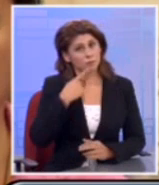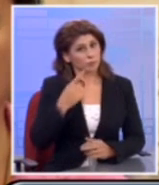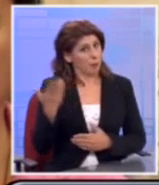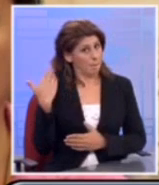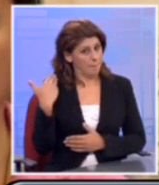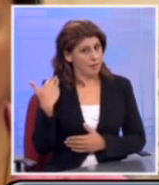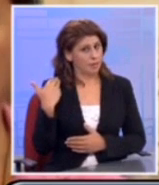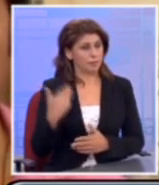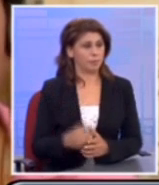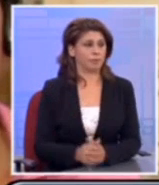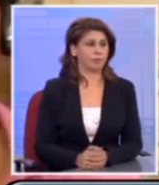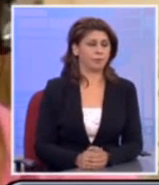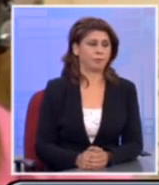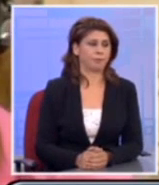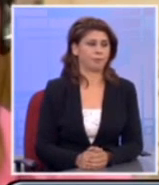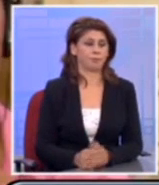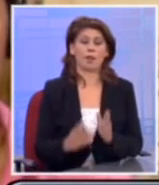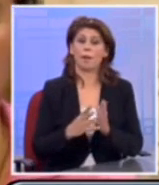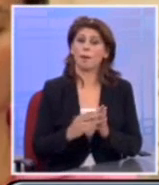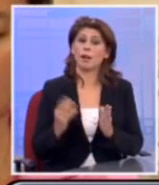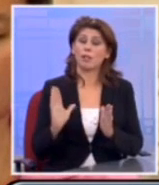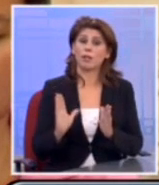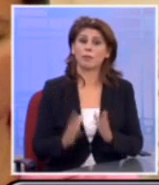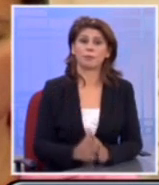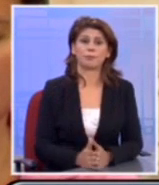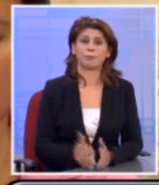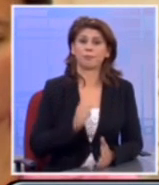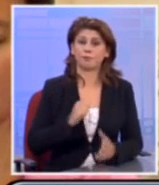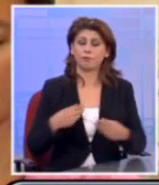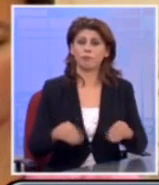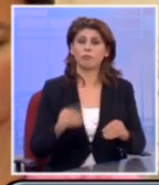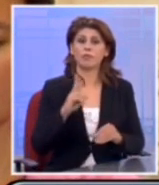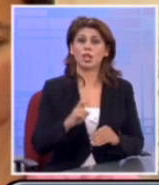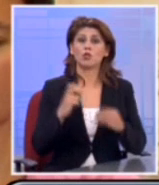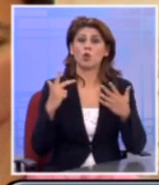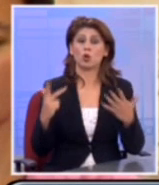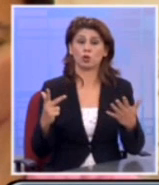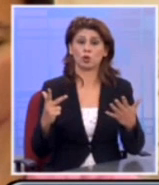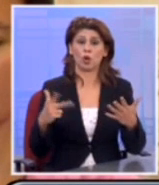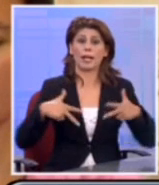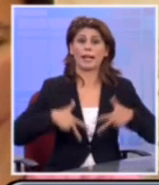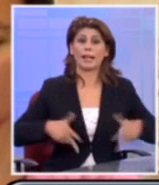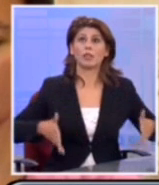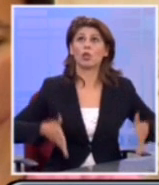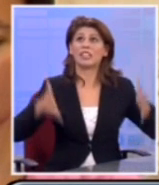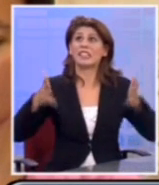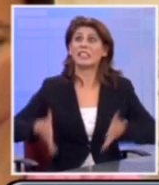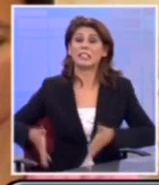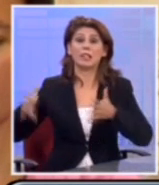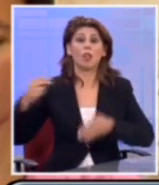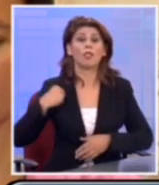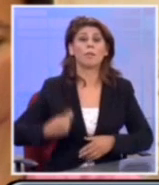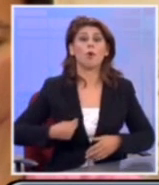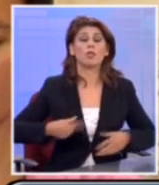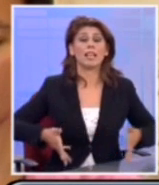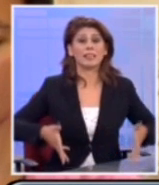πρωτύτερα, για παράδειγμα, η ιδιωτικοποίηση 28 κρατικών κτηρίων, δημοσίων